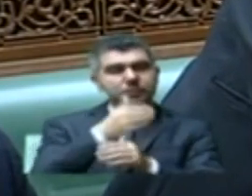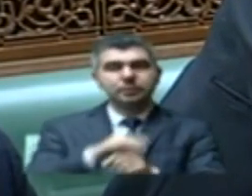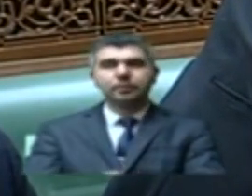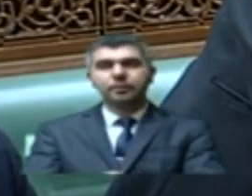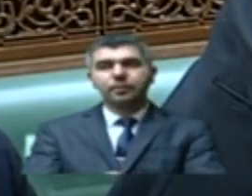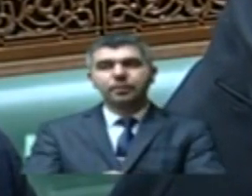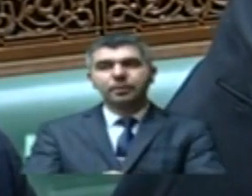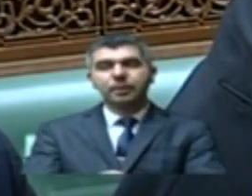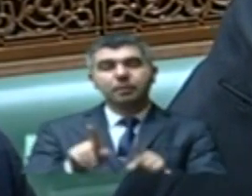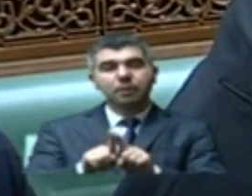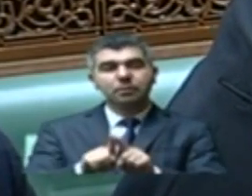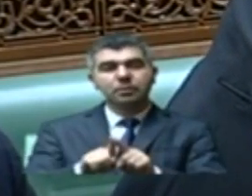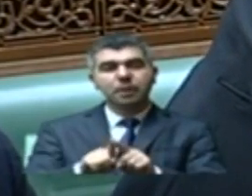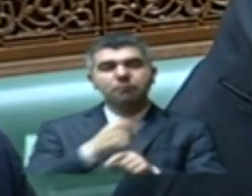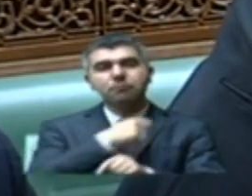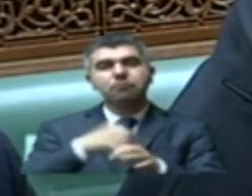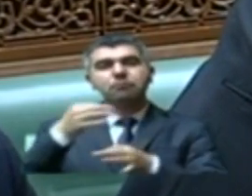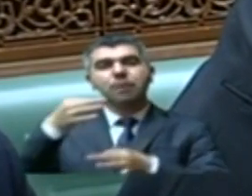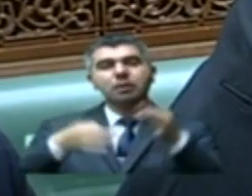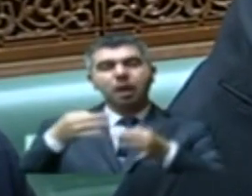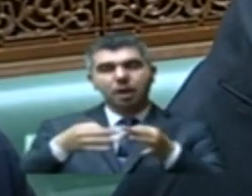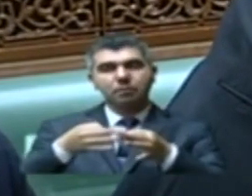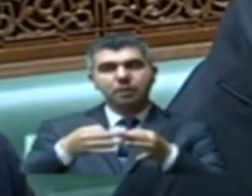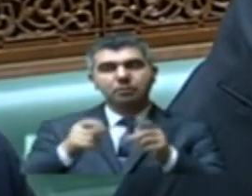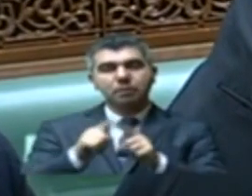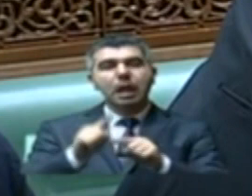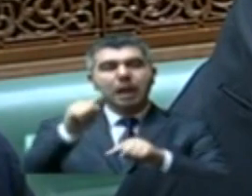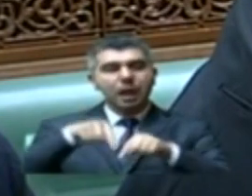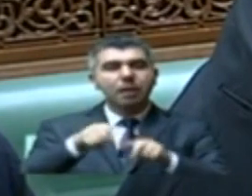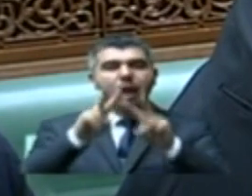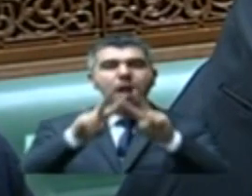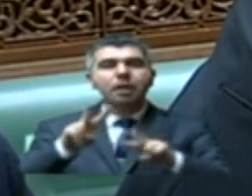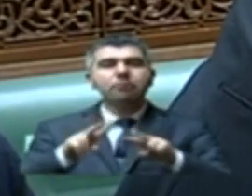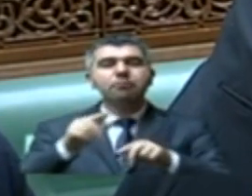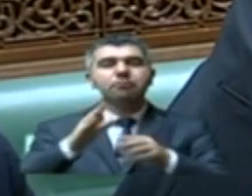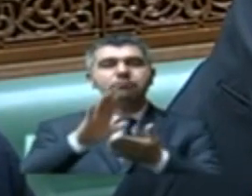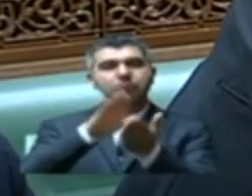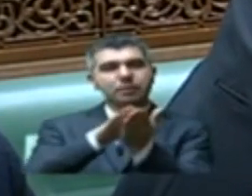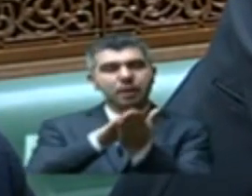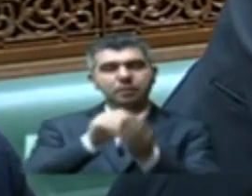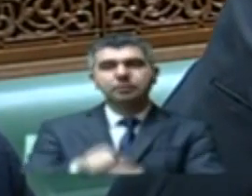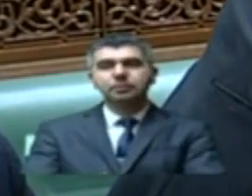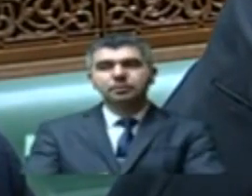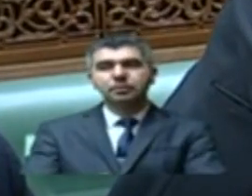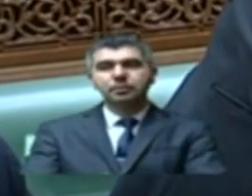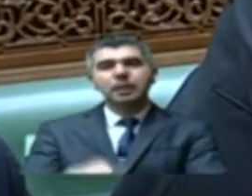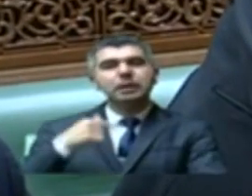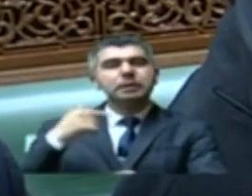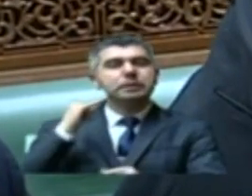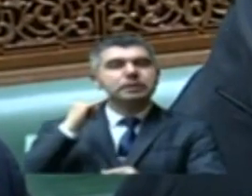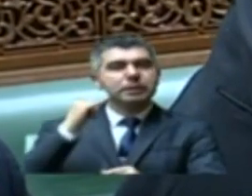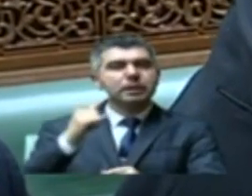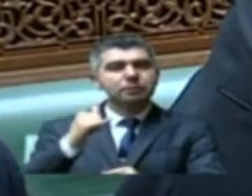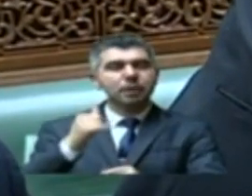وتقدموا بطبيعة الحال النيابة العامة، لكن مذكرة البحث لا زالت جارية عنهم، بل تقدموا أكثر من مرتين أو